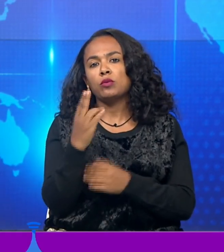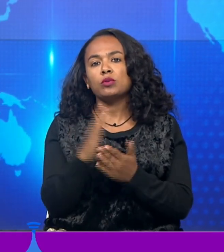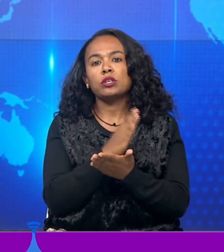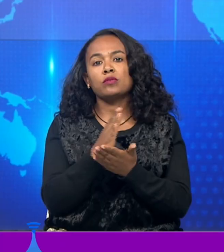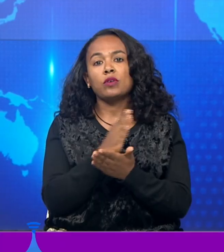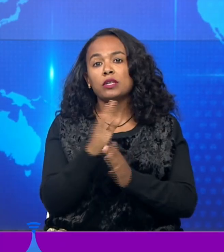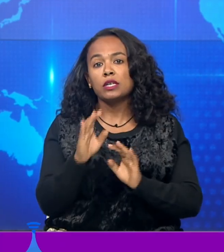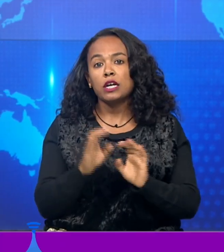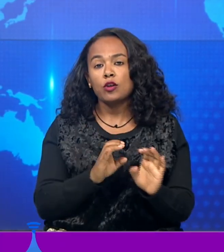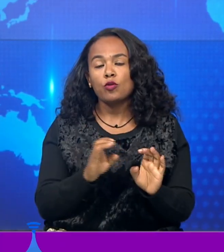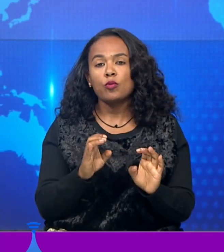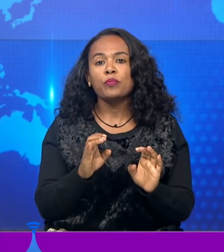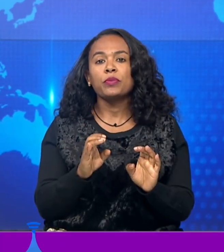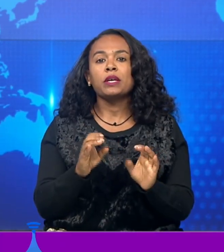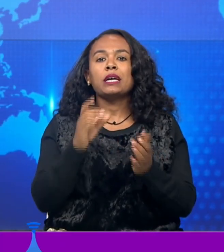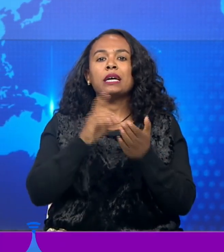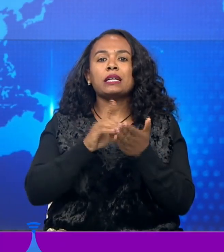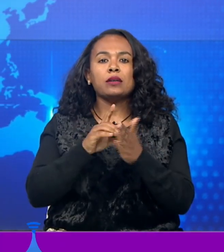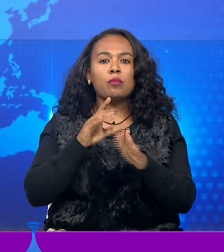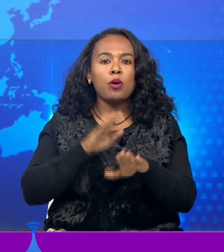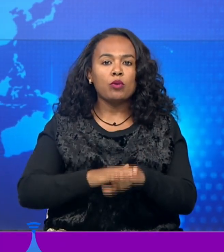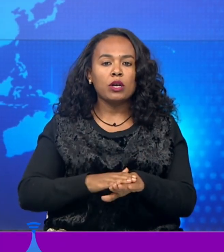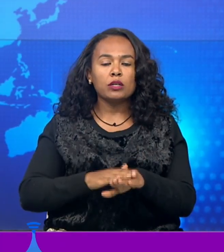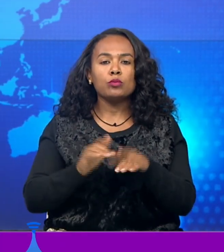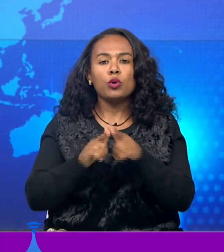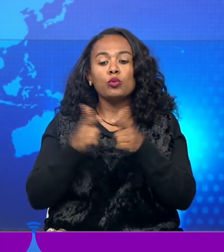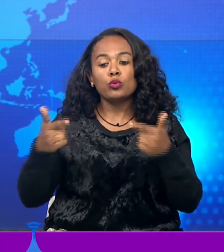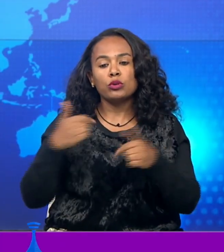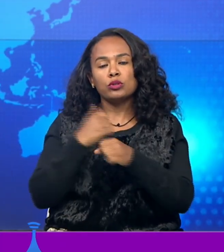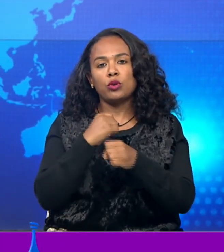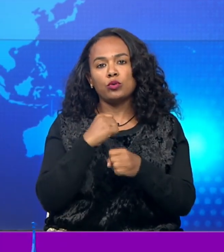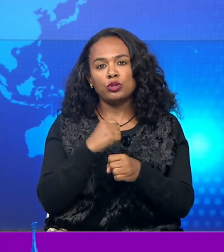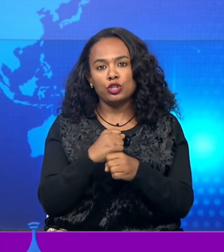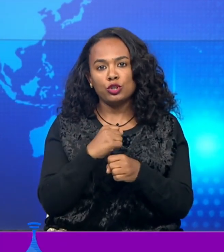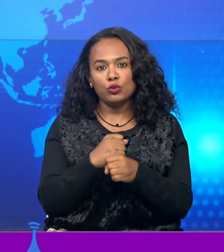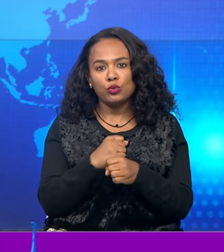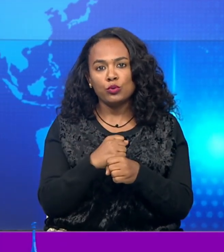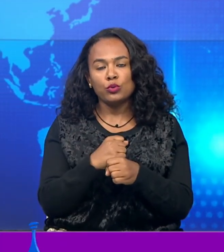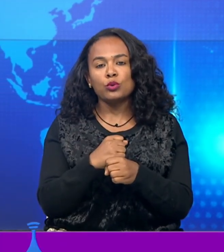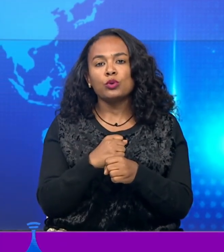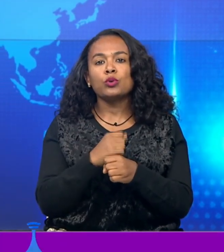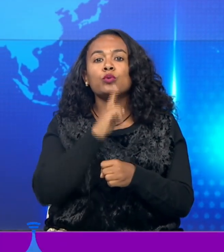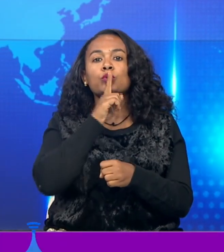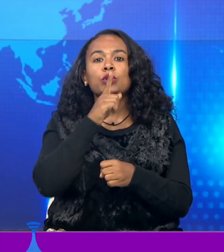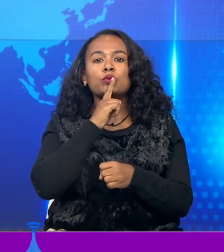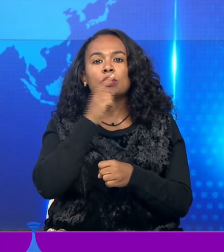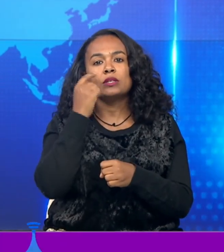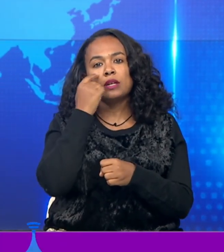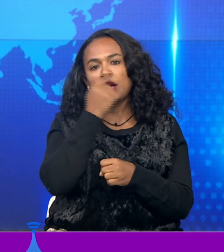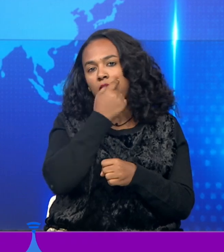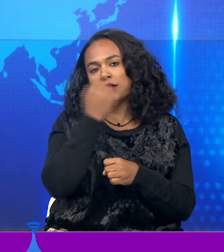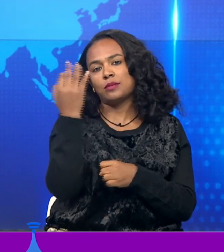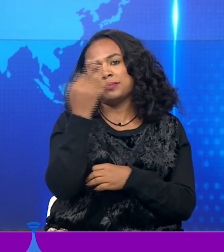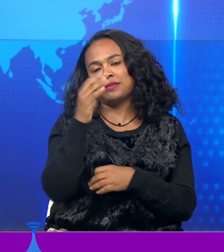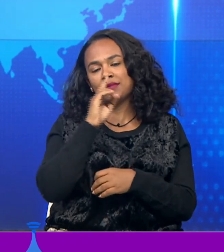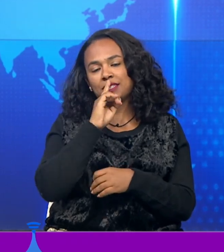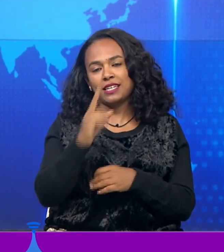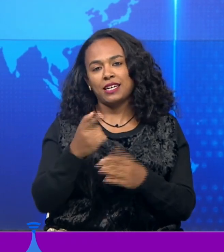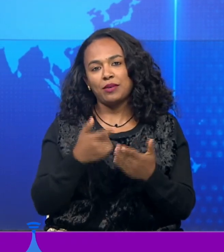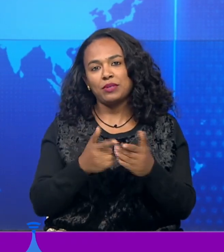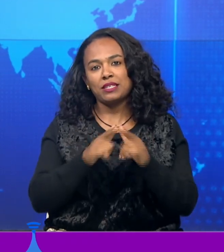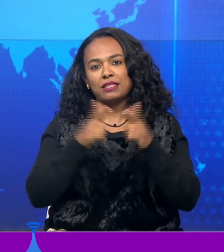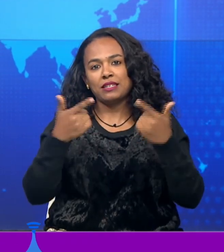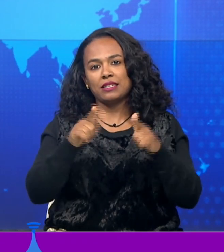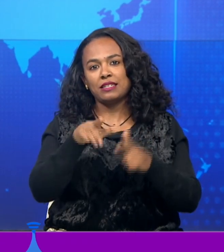አድርጌያለሁ። ከተማው ላይም ጉልህ ስራዎች እንዲሰሩ እውነት የአይን ምስክር ነኝ። እኔ በደንብ በዚህ ትልቅ